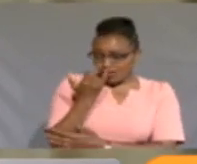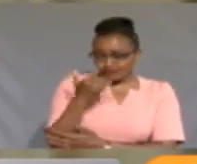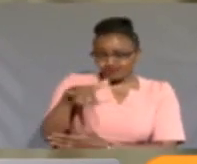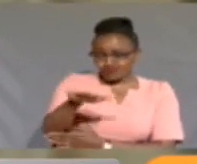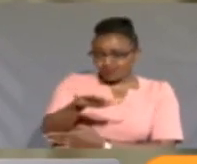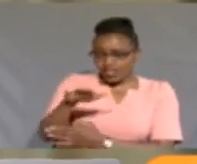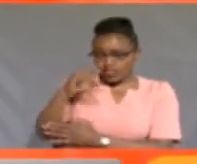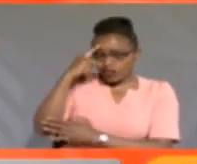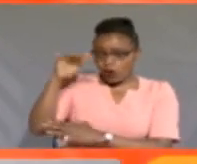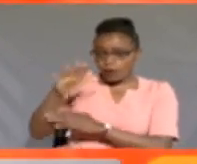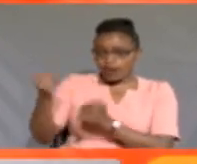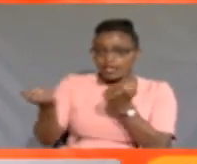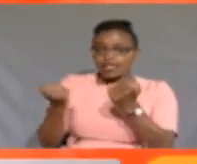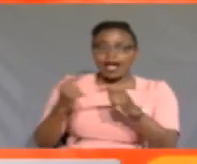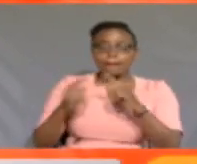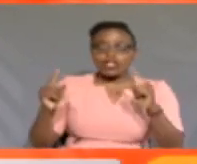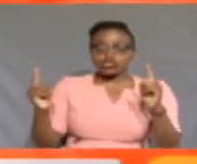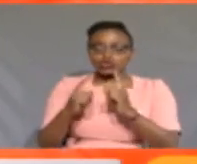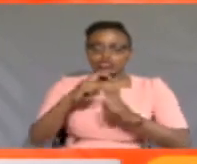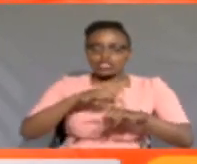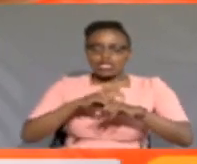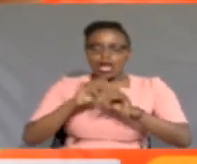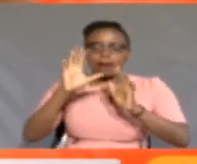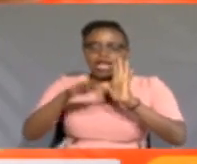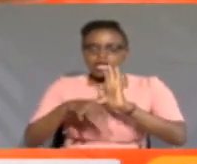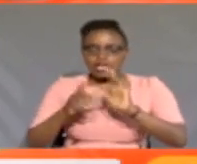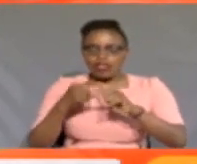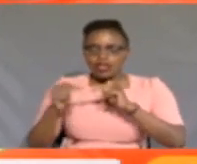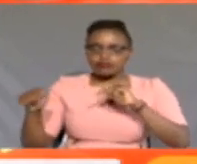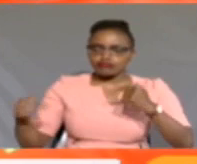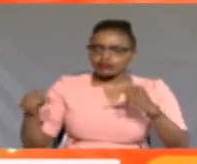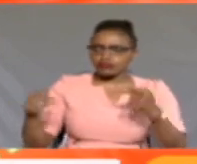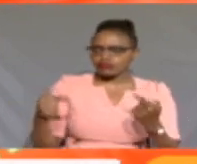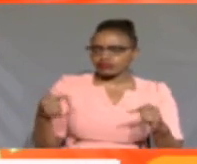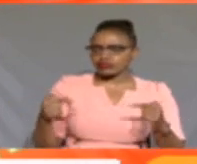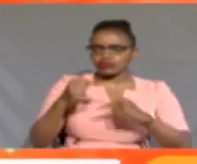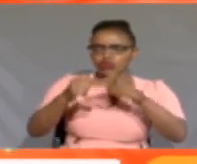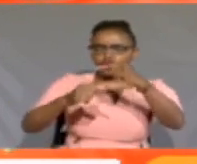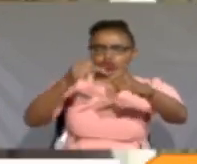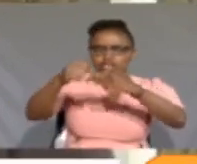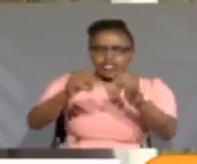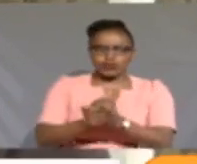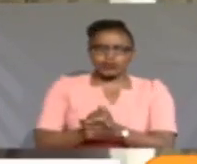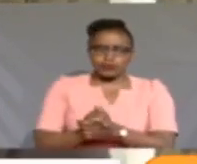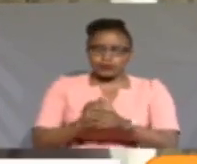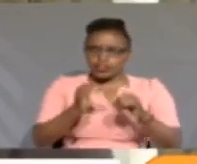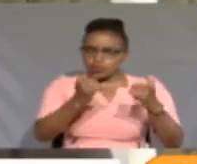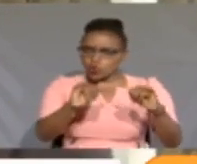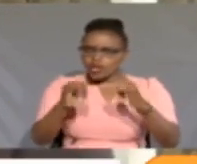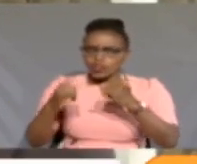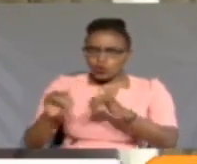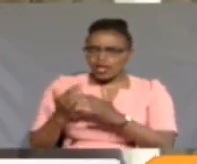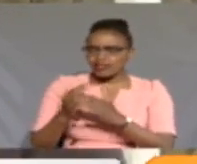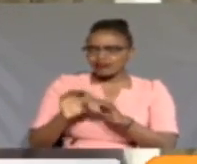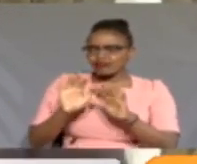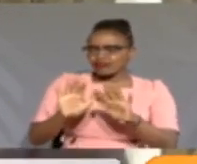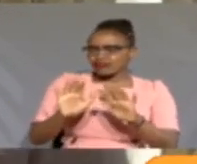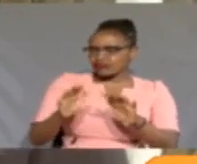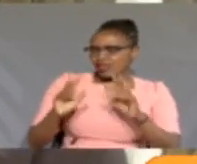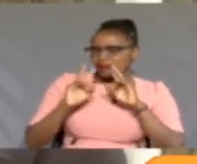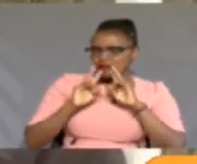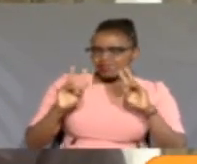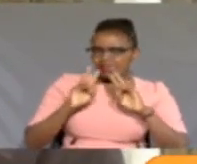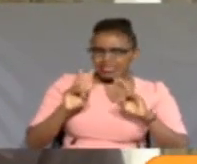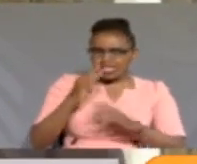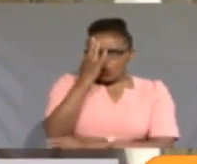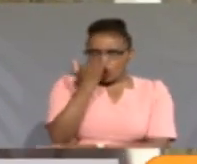kuegesha gari na muda mfupi baadaye malumbano yaliponoga. Alikuwa anajaribu ku calm down the situation